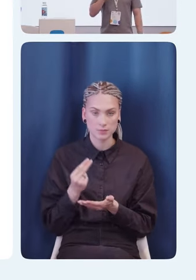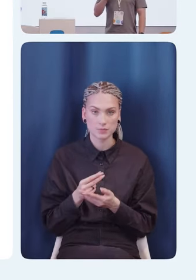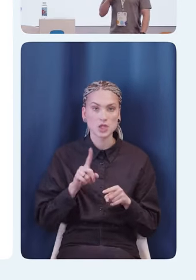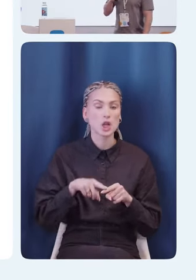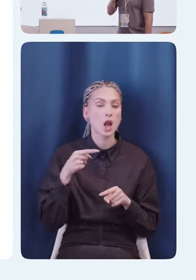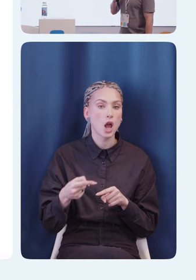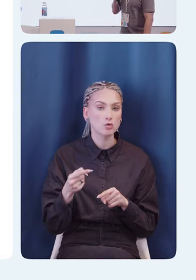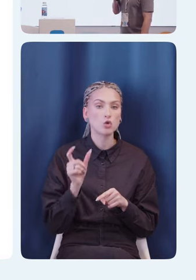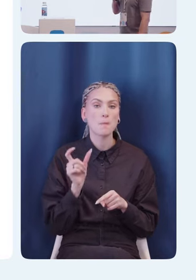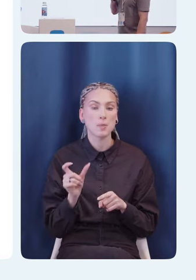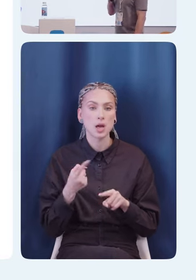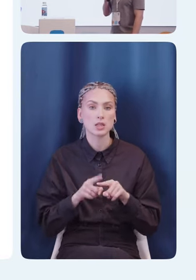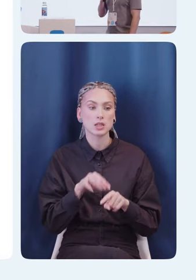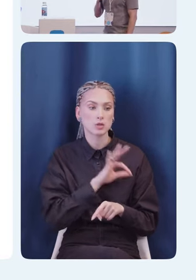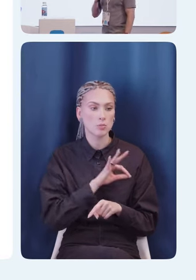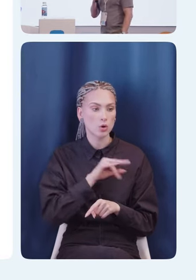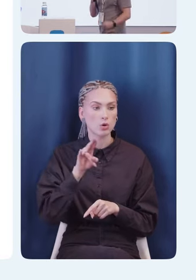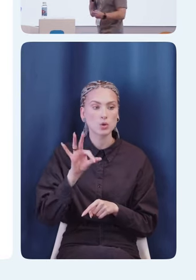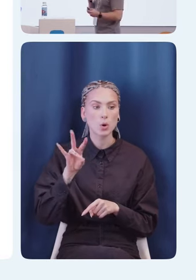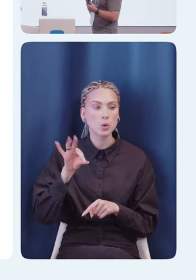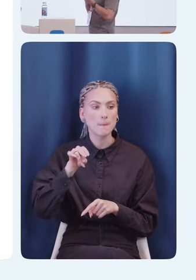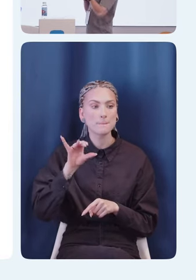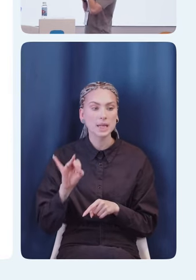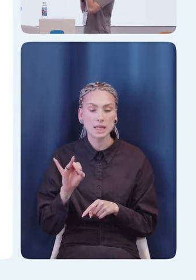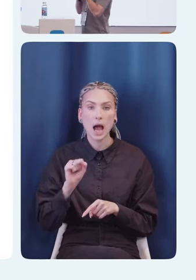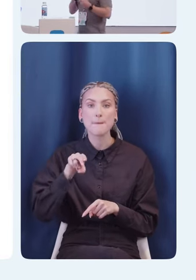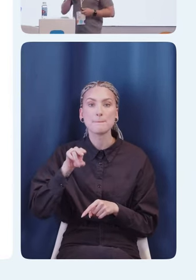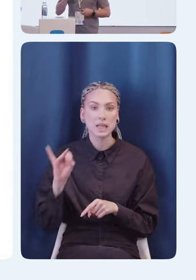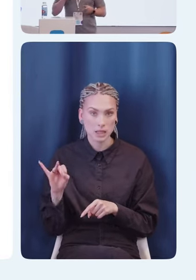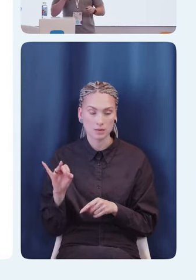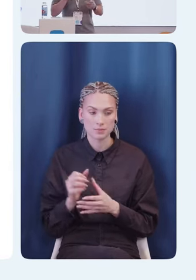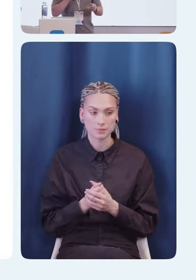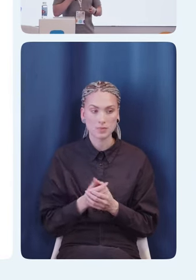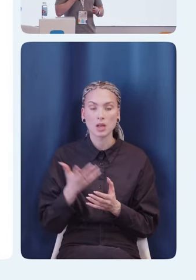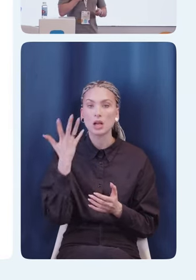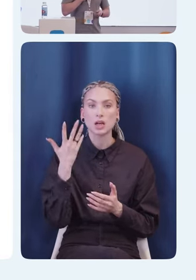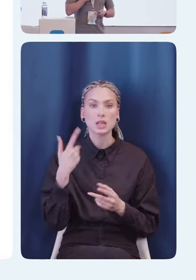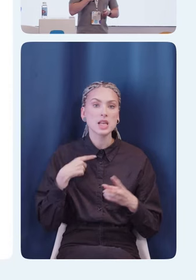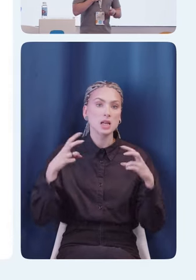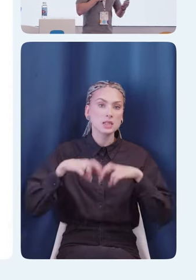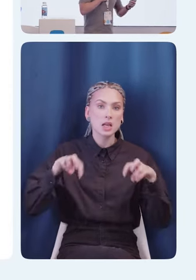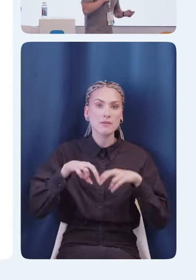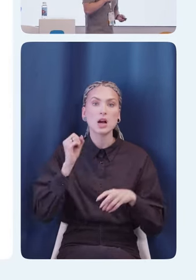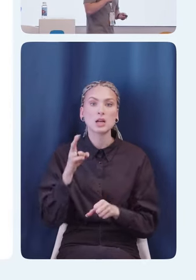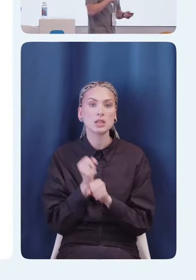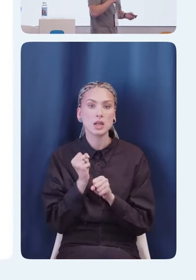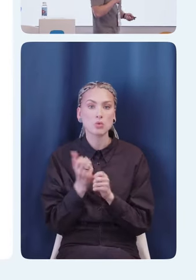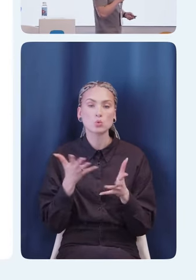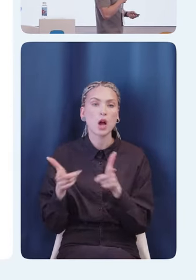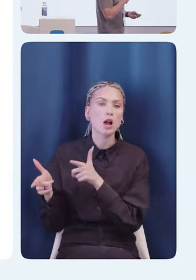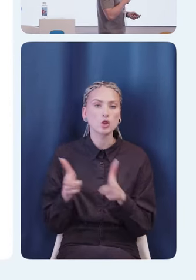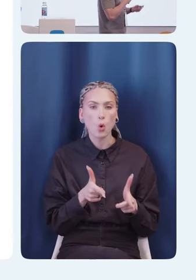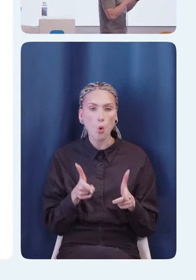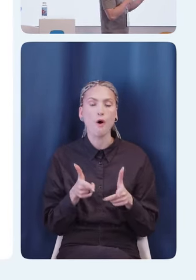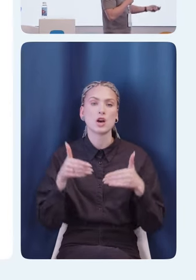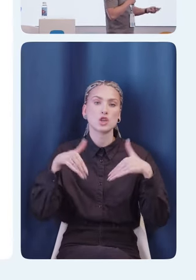следующий момент – это использование DOM API. А, в чем он заключается? Когда я исследовал, как делают какие-то готовые решения